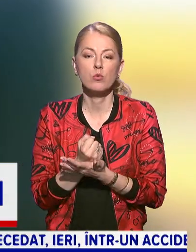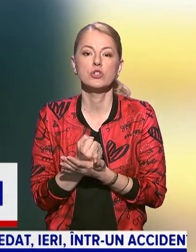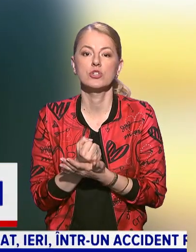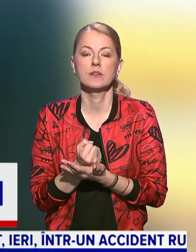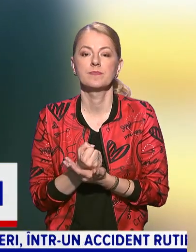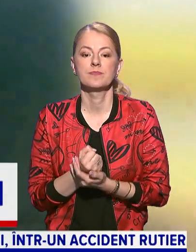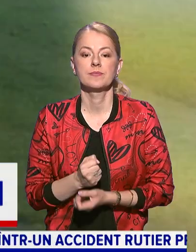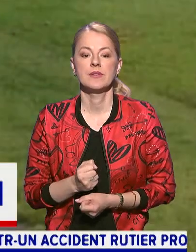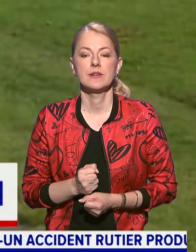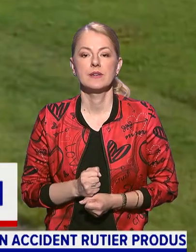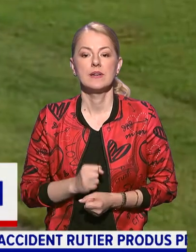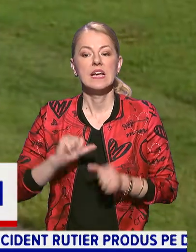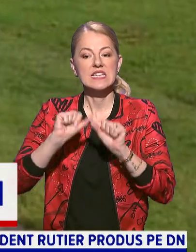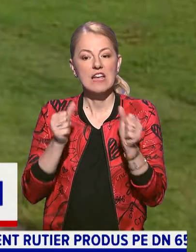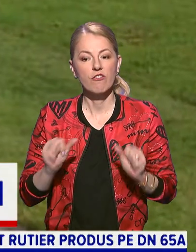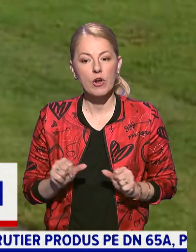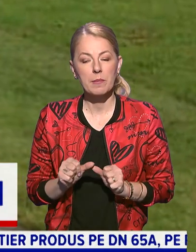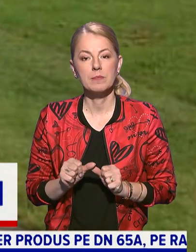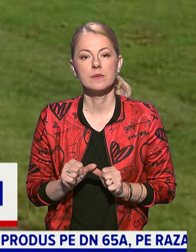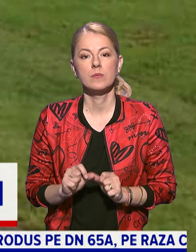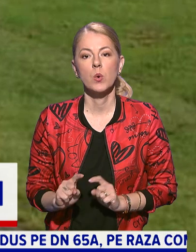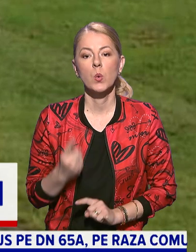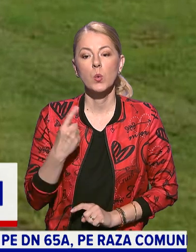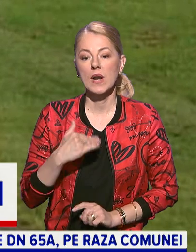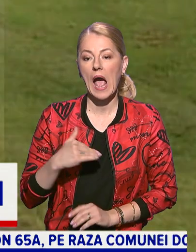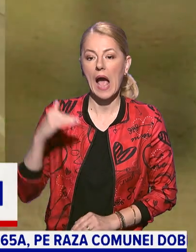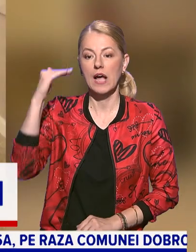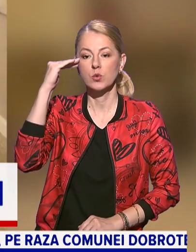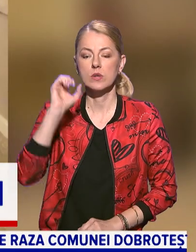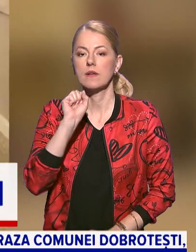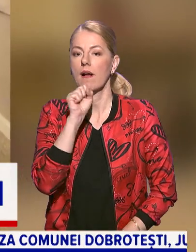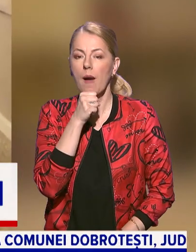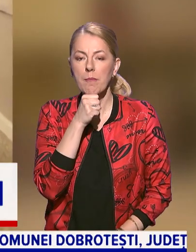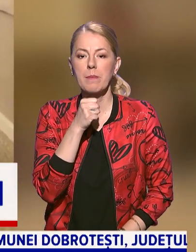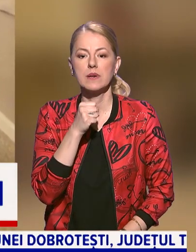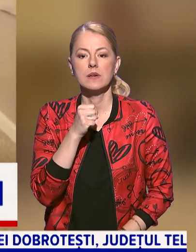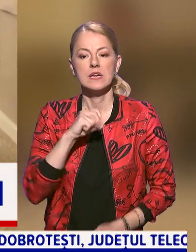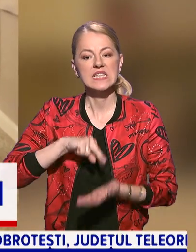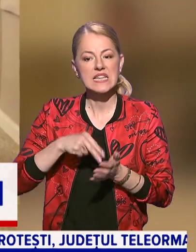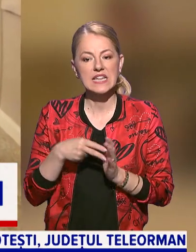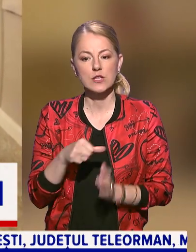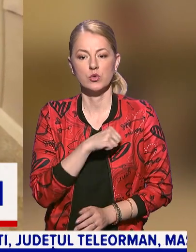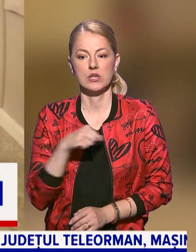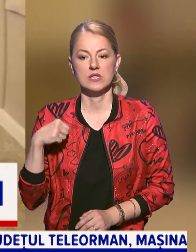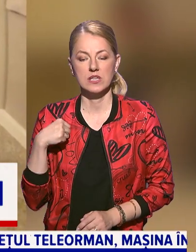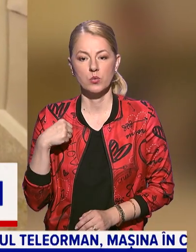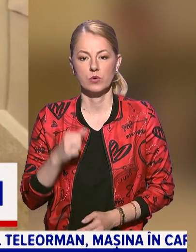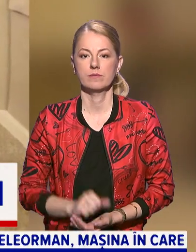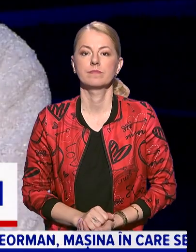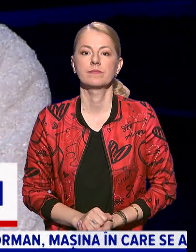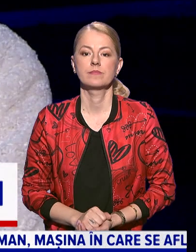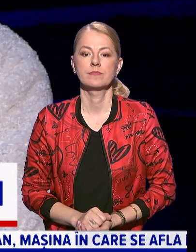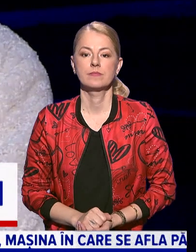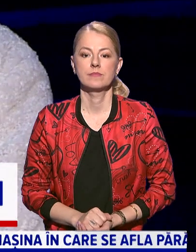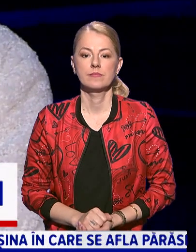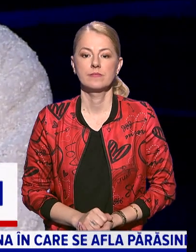să formăm un adult capabil să se descurce singur în societate.